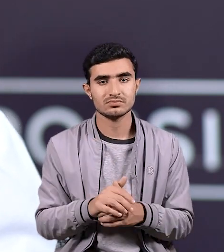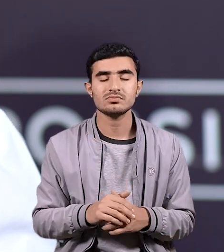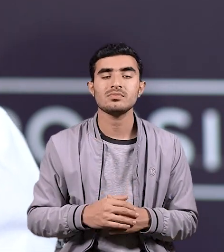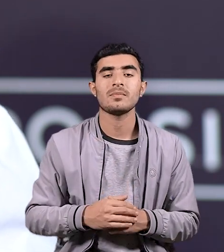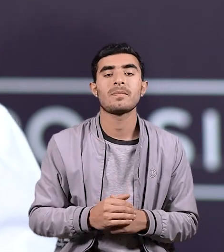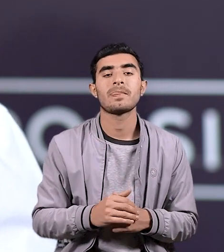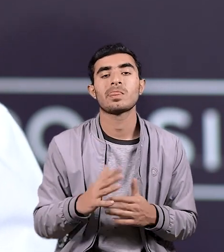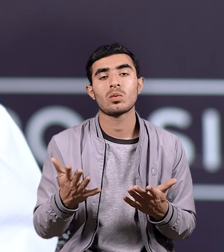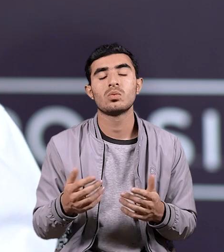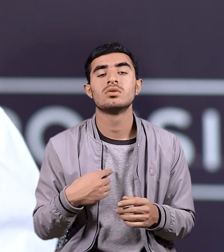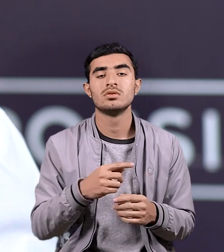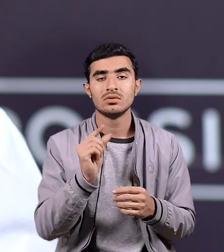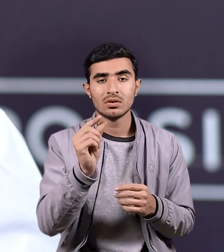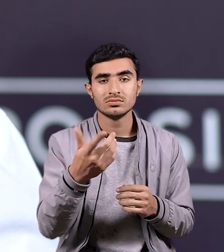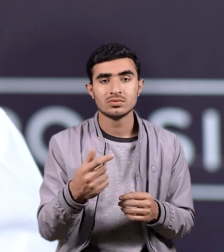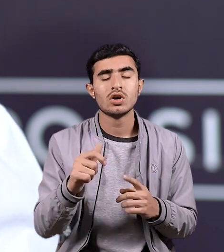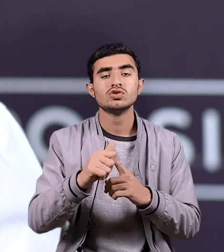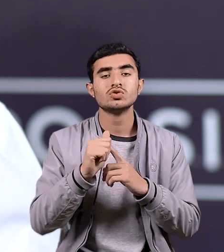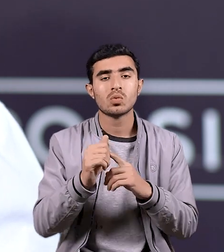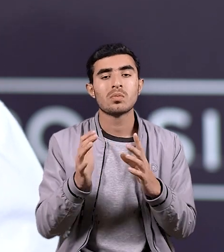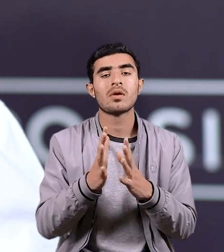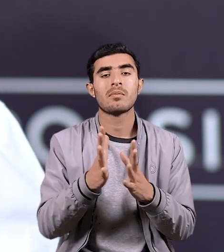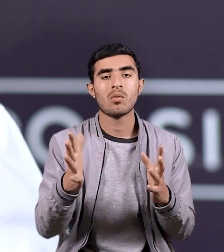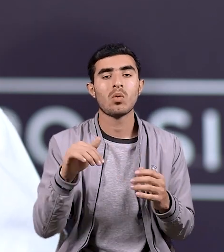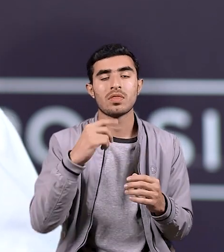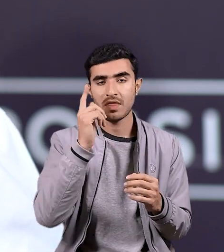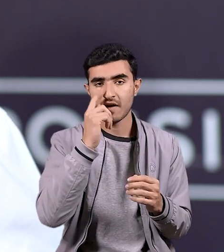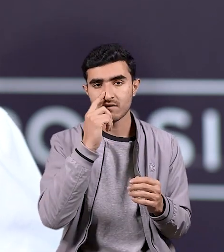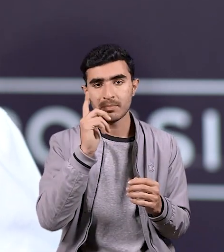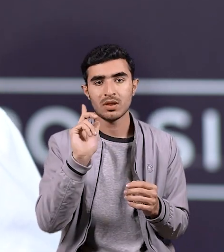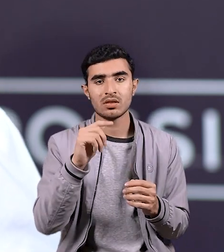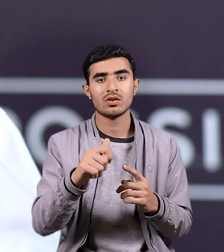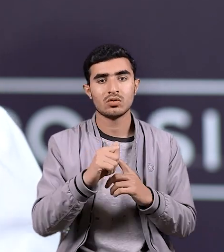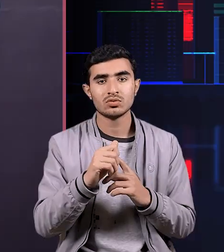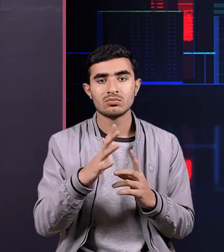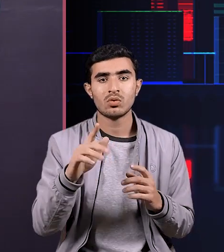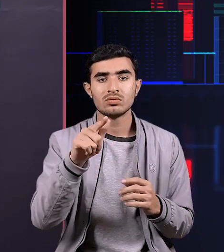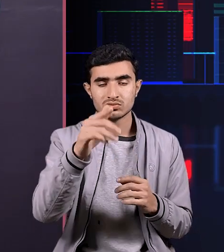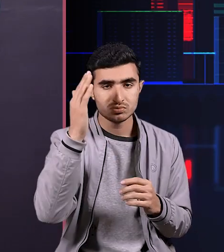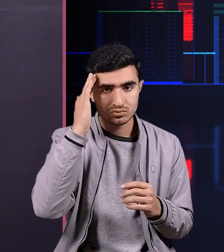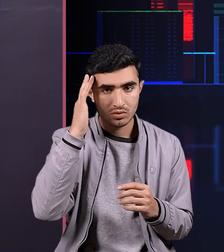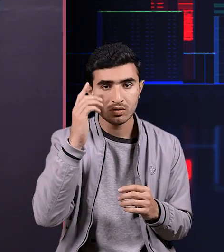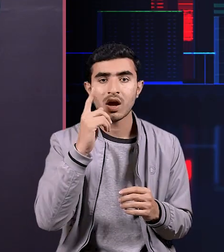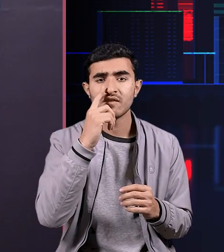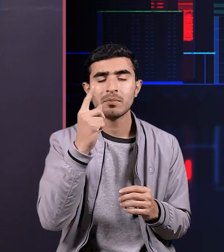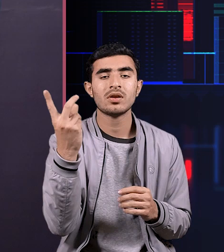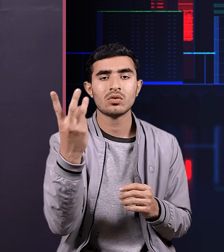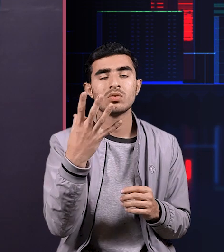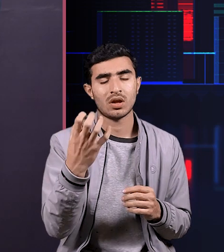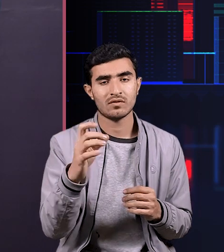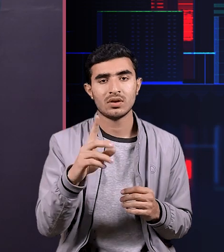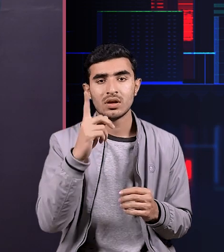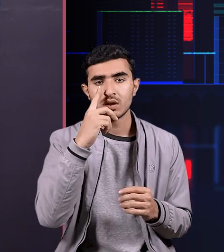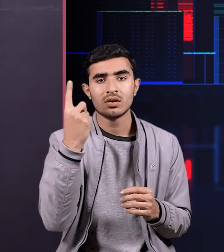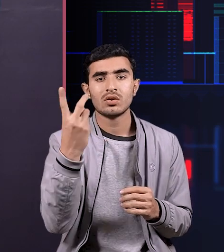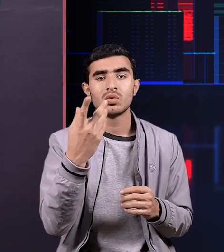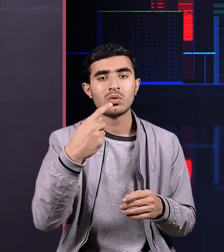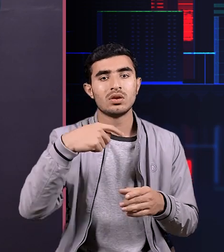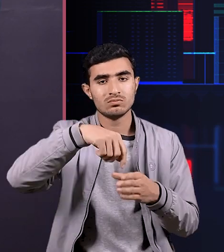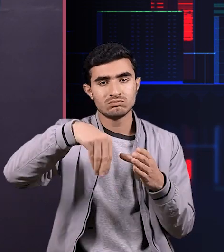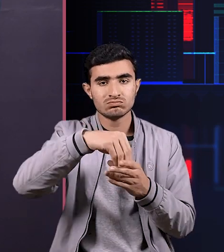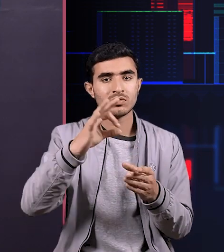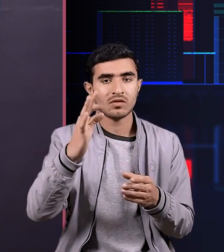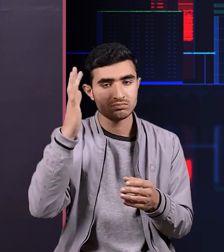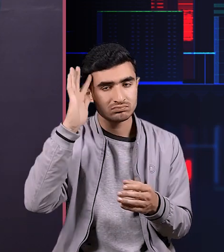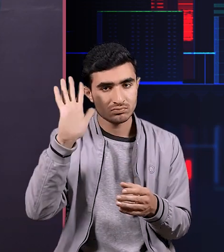होने की कोशिश करें, ताकि आपको मार्जिन भी ज़्यादा मिले और कंज्यूमर का डेटा भी आपके पास आना शुरू हो। तो बहुत ज़रूरी है कि वो ख़वातीन, और इसमें बहुत कुछ होता